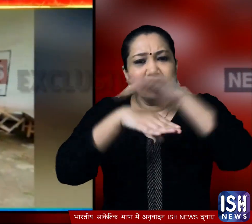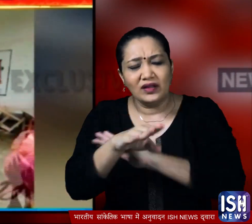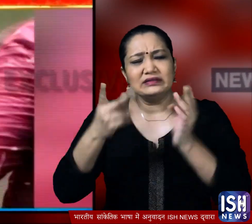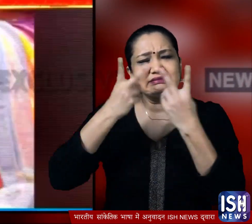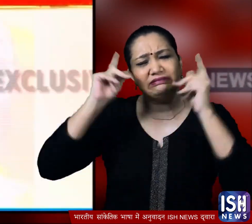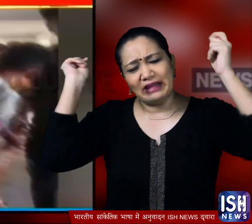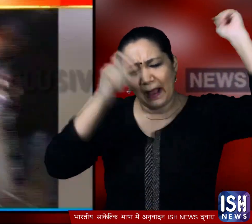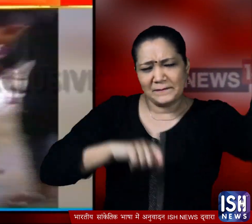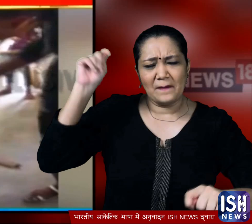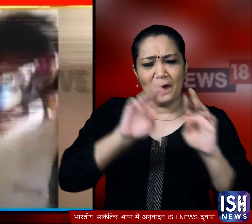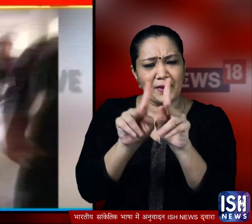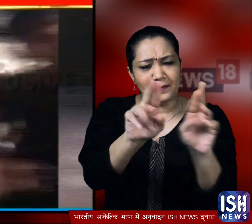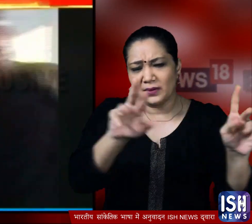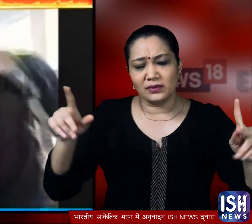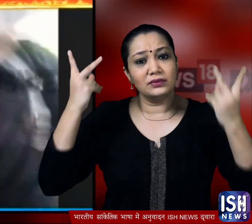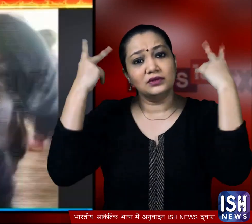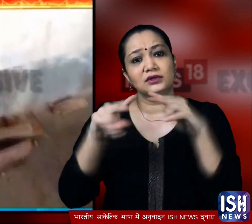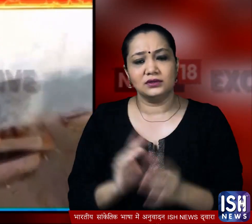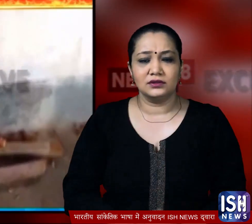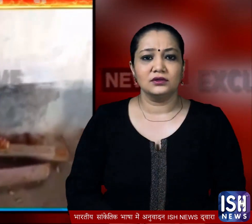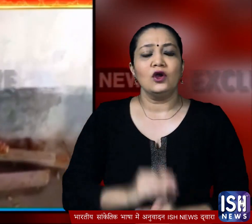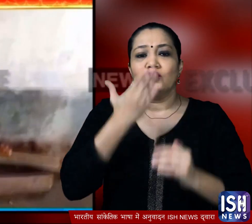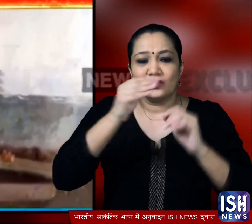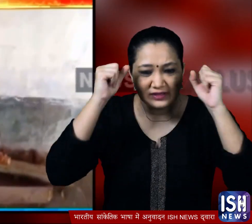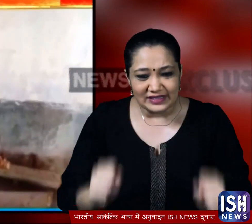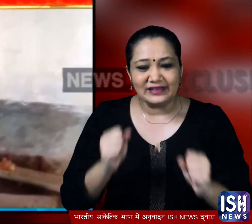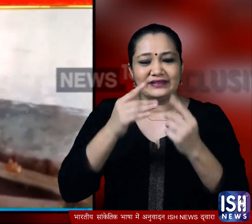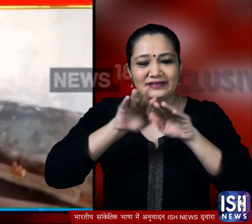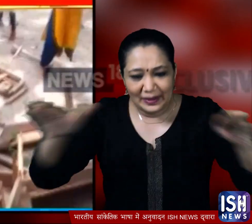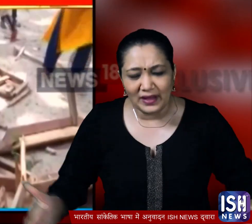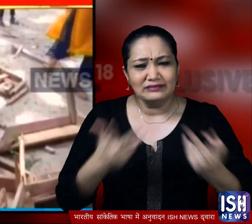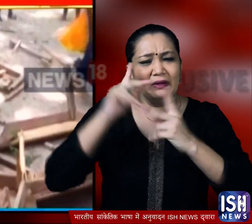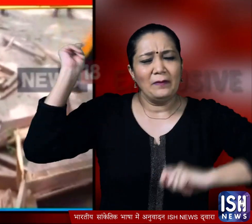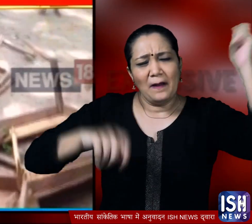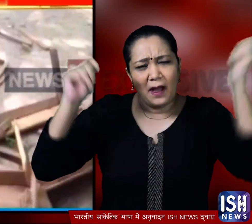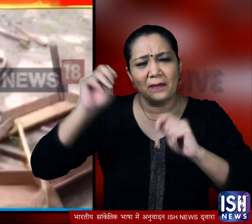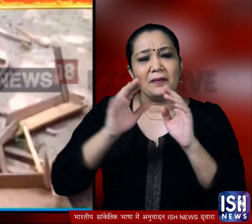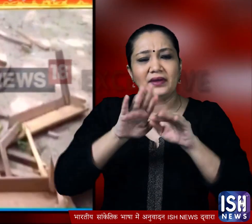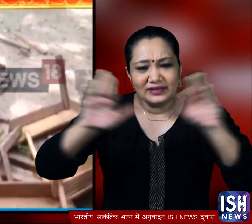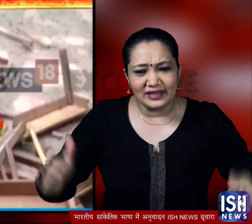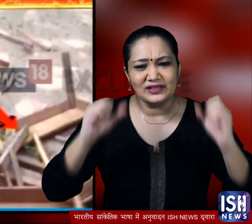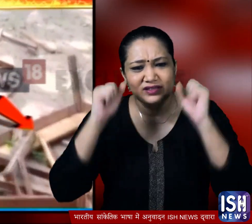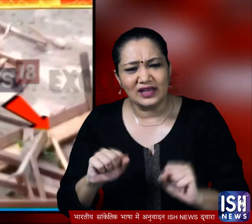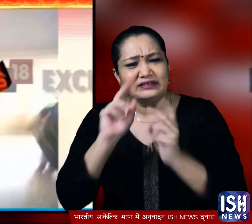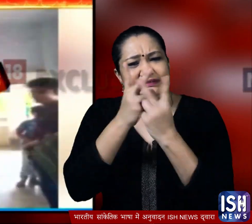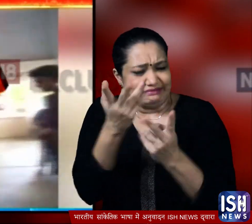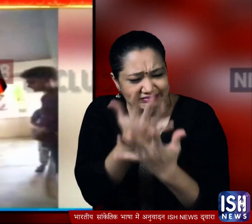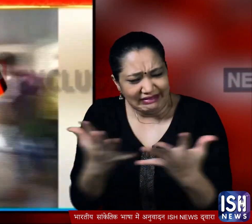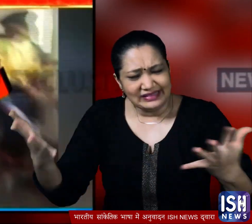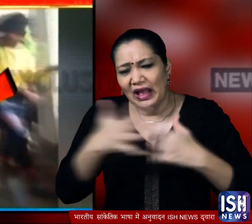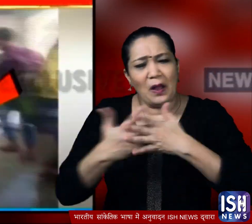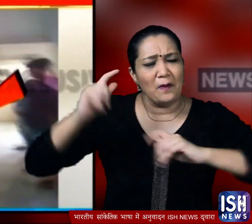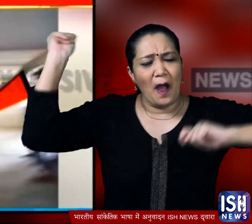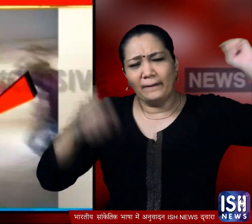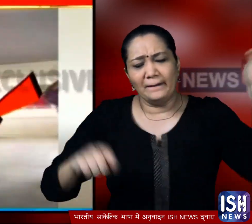के अंदर जमकर तोड़फोड़ की। गुस्साए छात्रों ने स्कूल के फर्नीचर को काफी नुकसान पहुंचाया उन्होंने मेज, कुर्सी और जो कुछ भी उनके हाथ